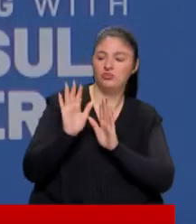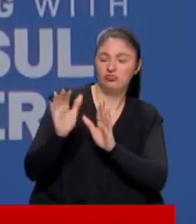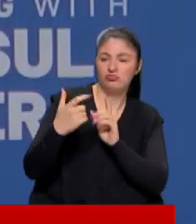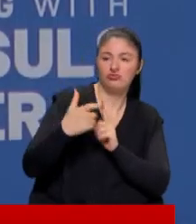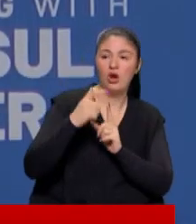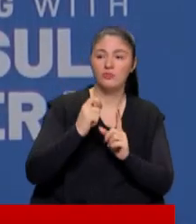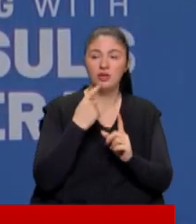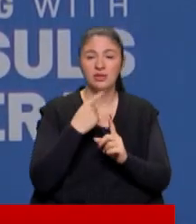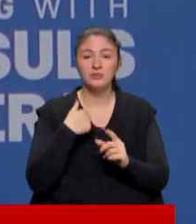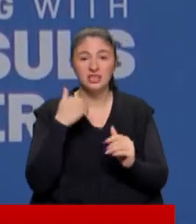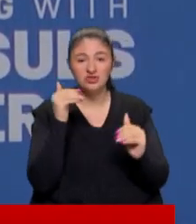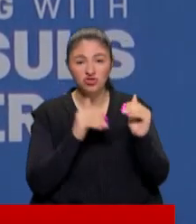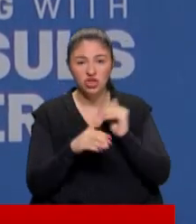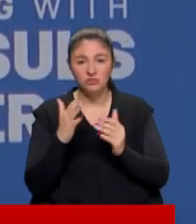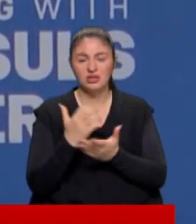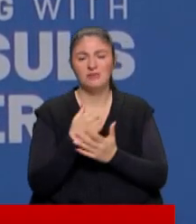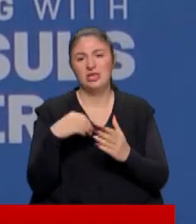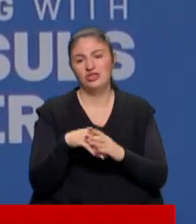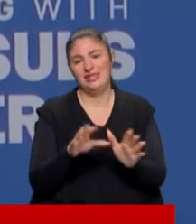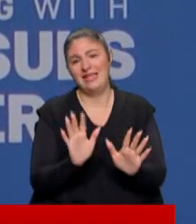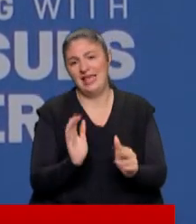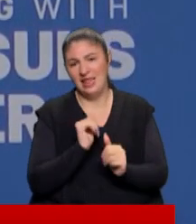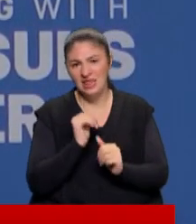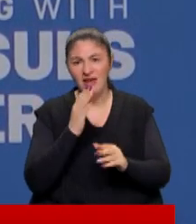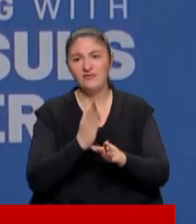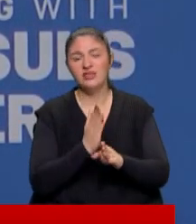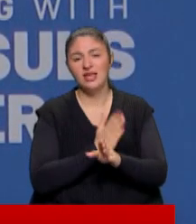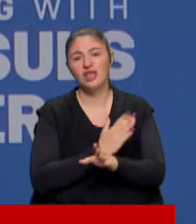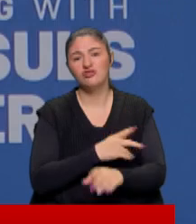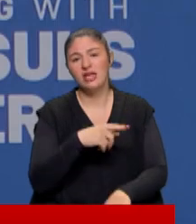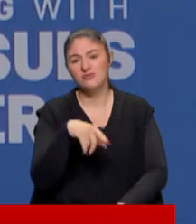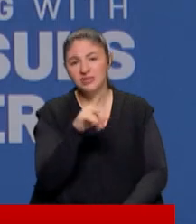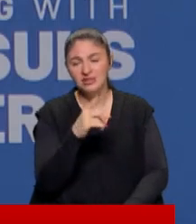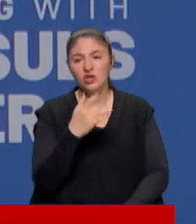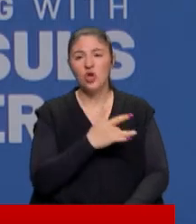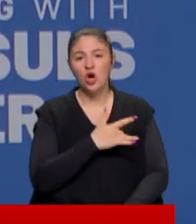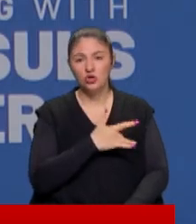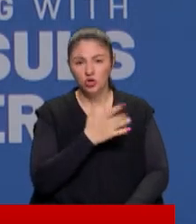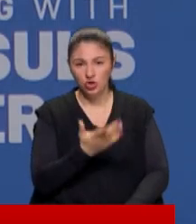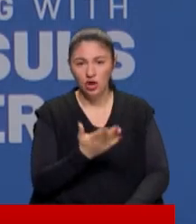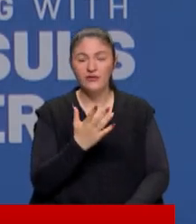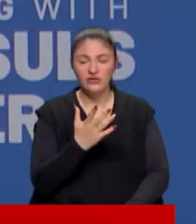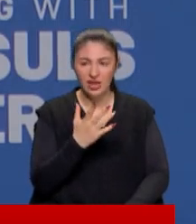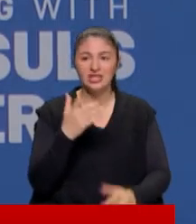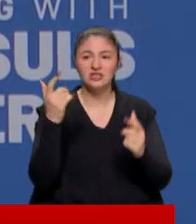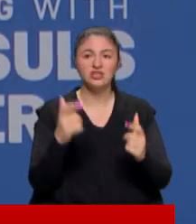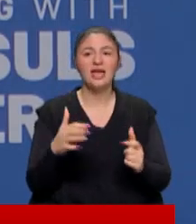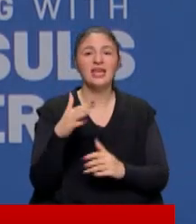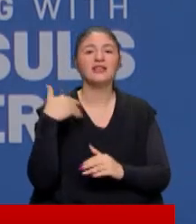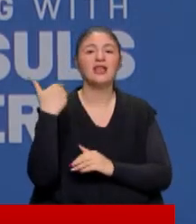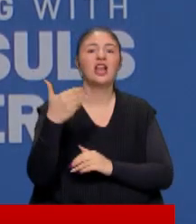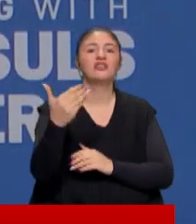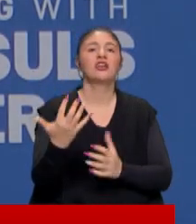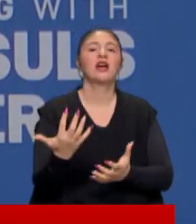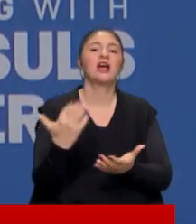Biz seçim kazanmak için değil, vatandaşlarımızın gönlünü ve şehrin